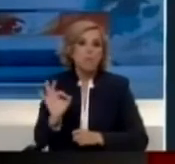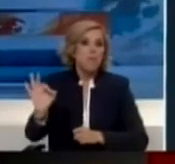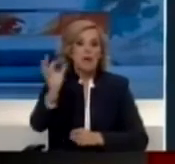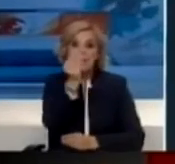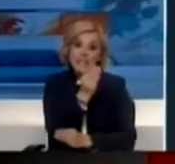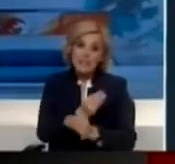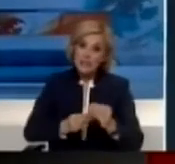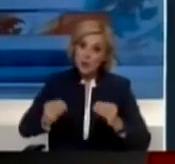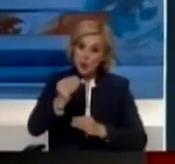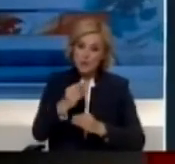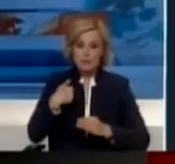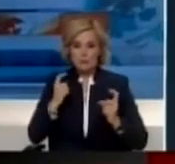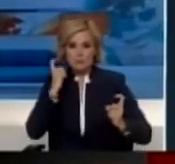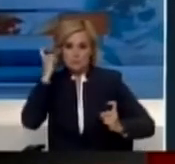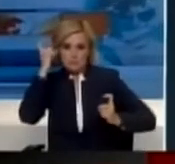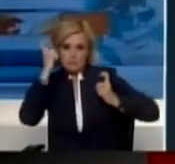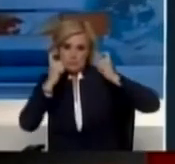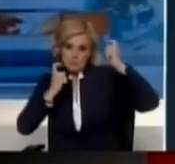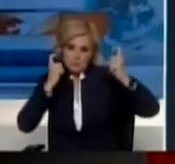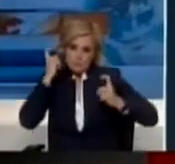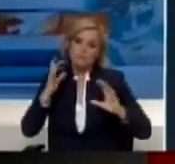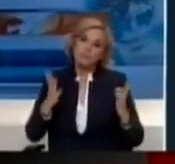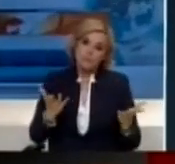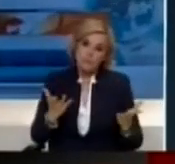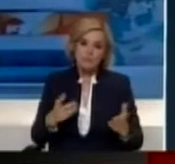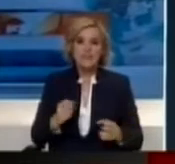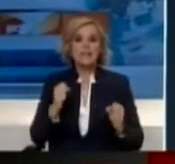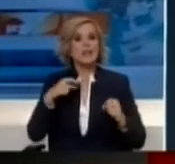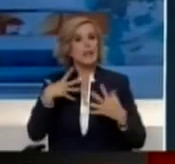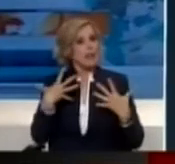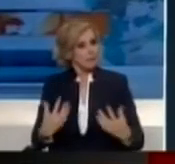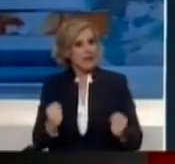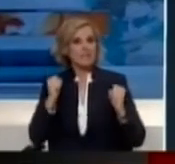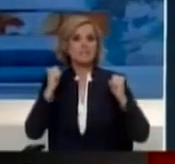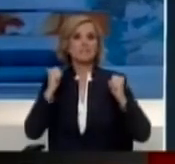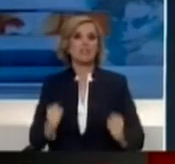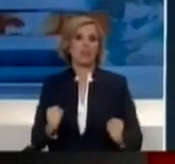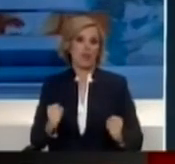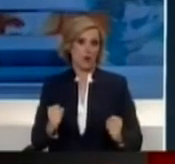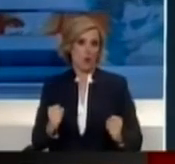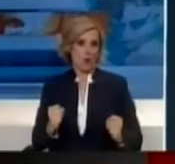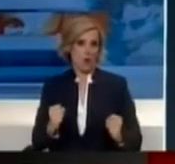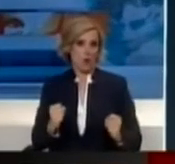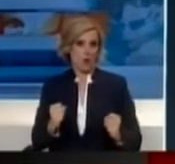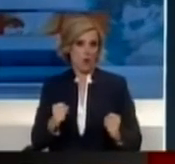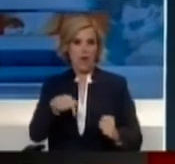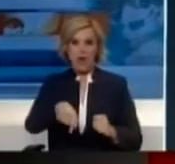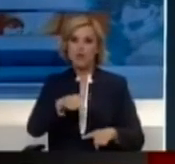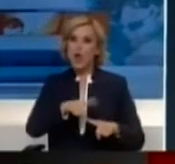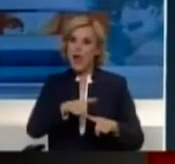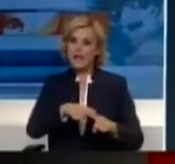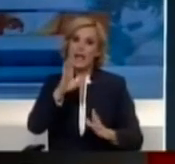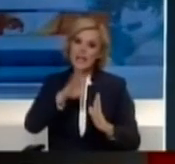διαφορετικές μαθηματικές εκτιμήσεις επιβεβαιώνεται η σταθεροποίηση του ρο 0, πολύ κάτω από το 1, στην ελληνική